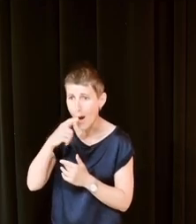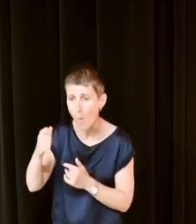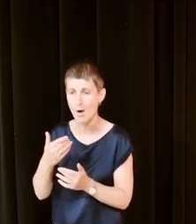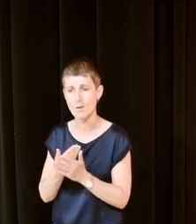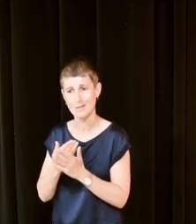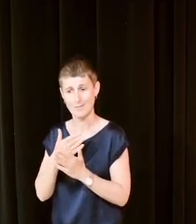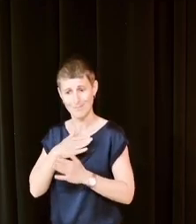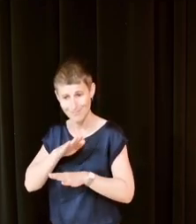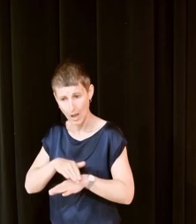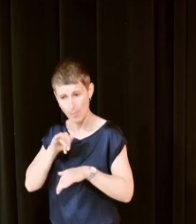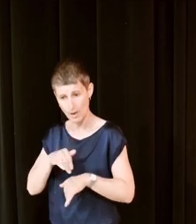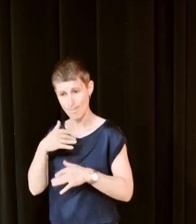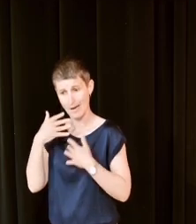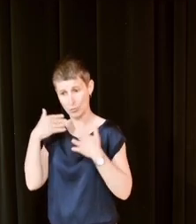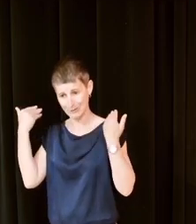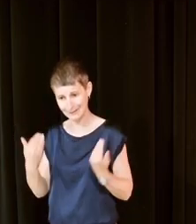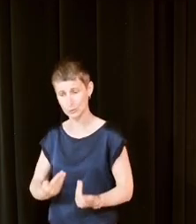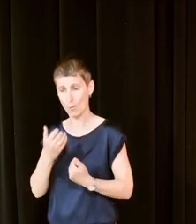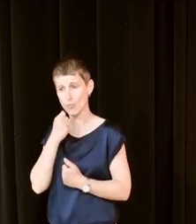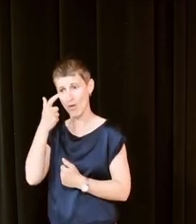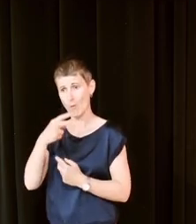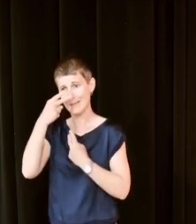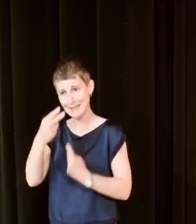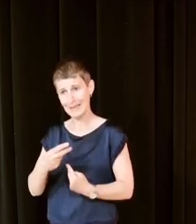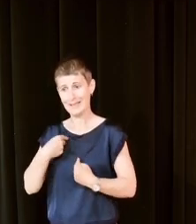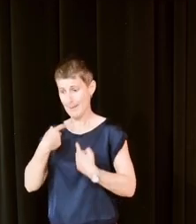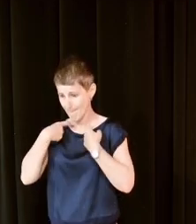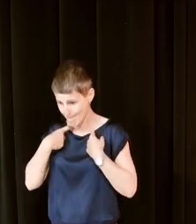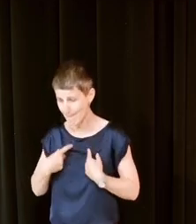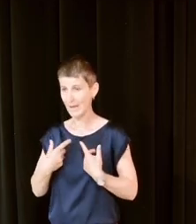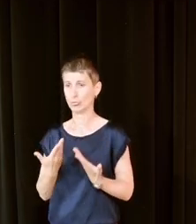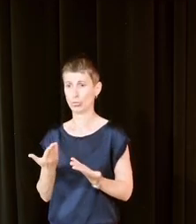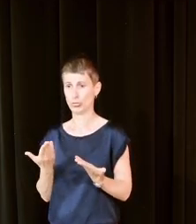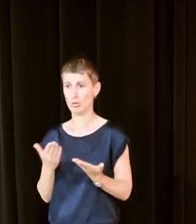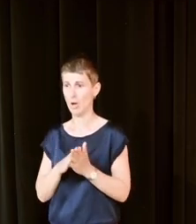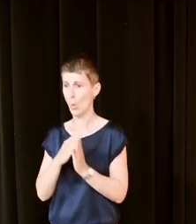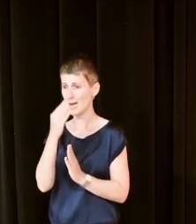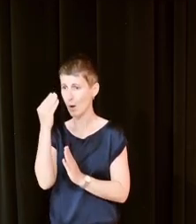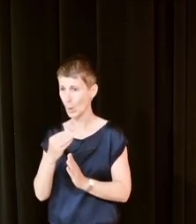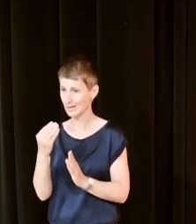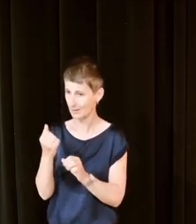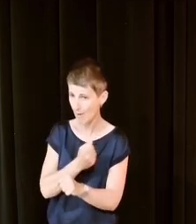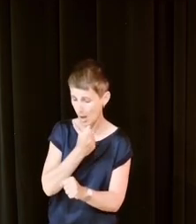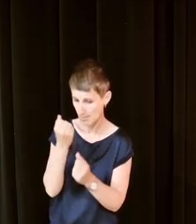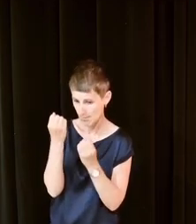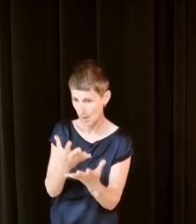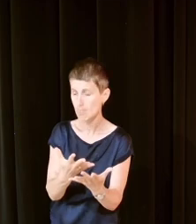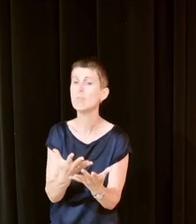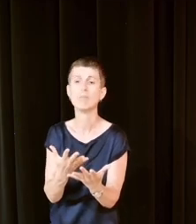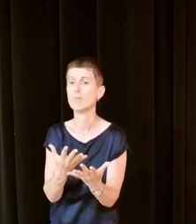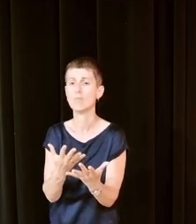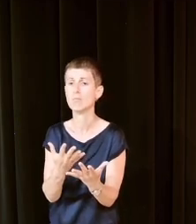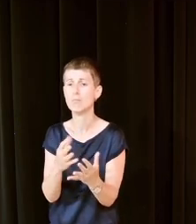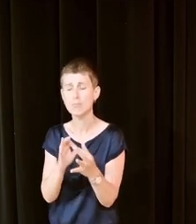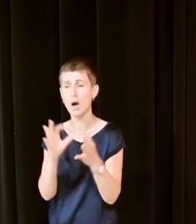und darin will ich auch gesehen werden als Mensch oder Kunstwerke zu erstellen, eben die nichts mit der Diagnose